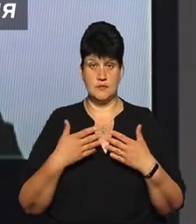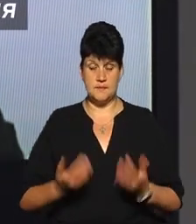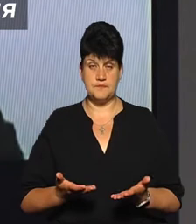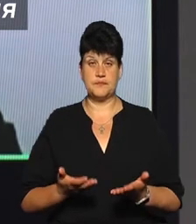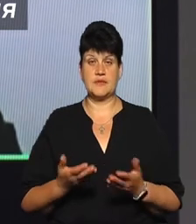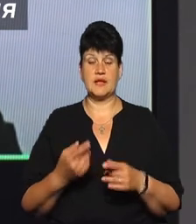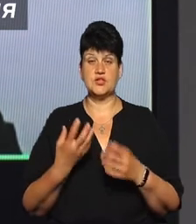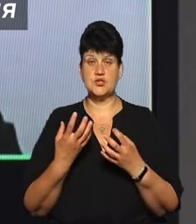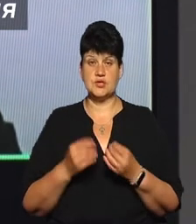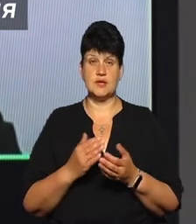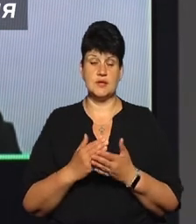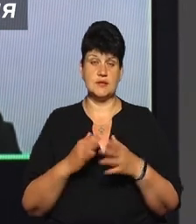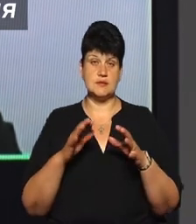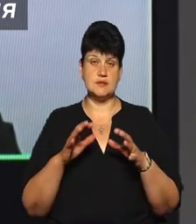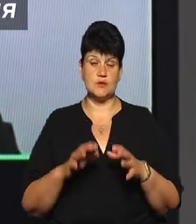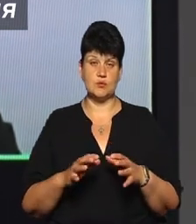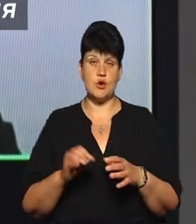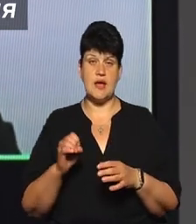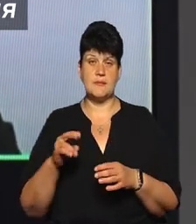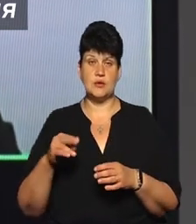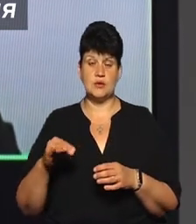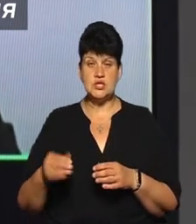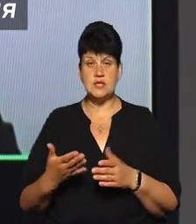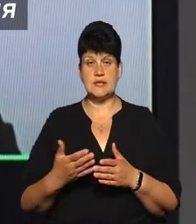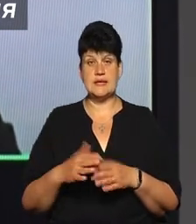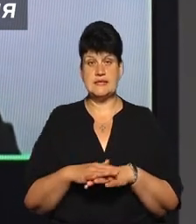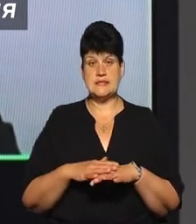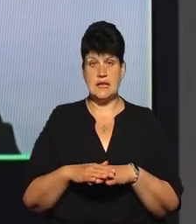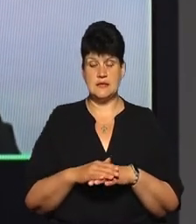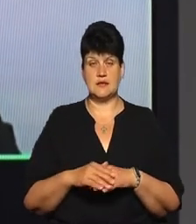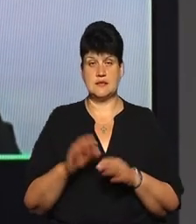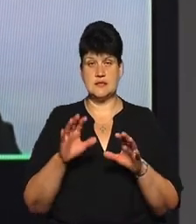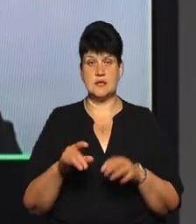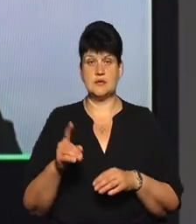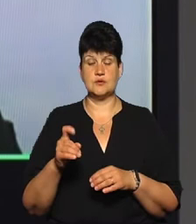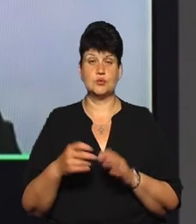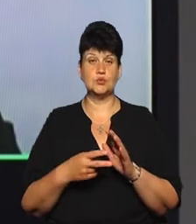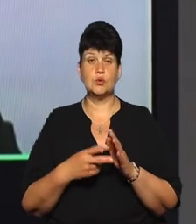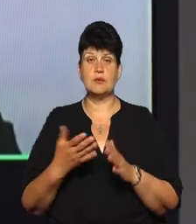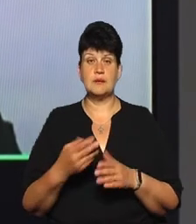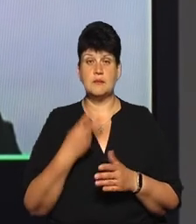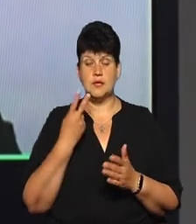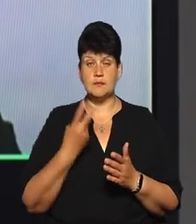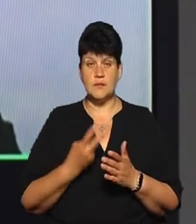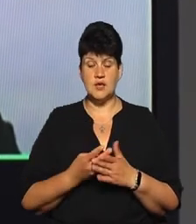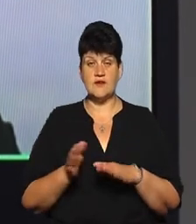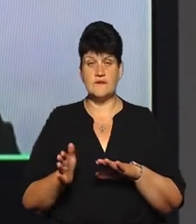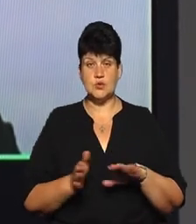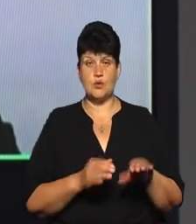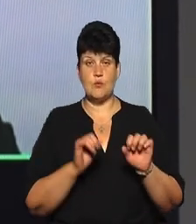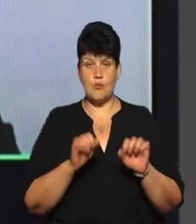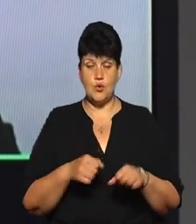закон про епідеміологічне благополуччя населення, стаття 7, де передбачено, що такі відсторонення можливо виключно